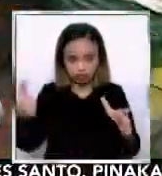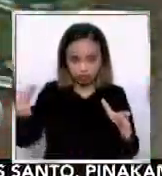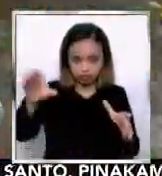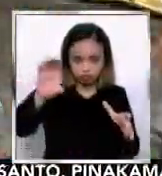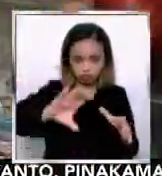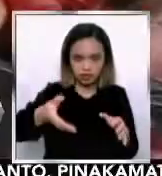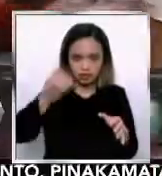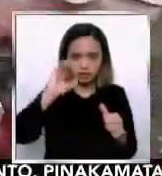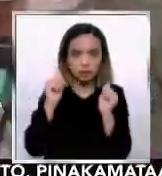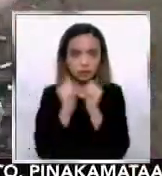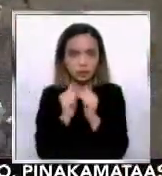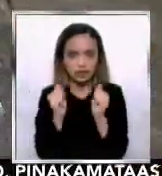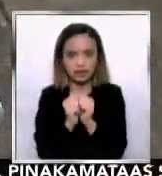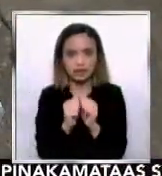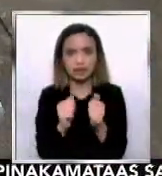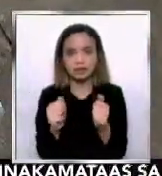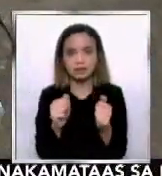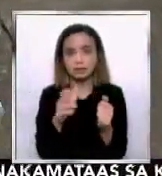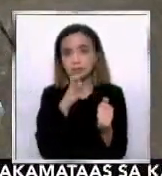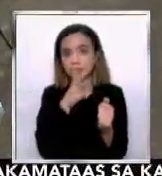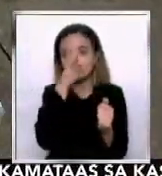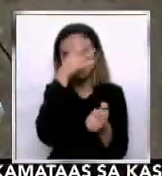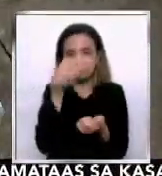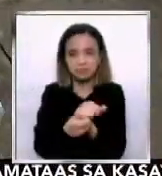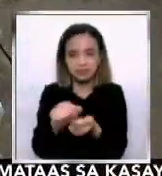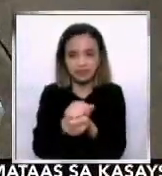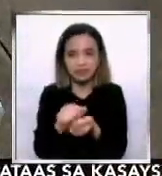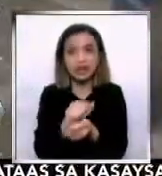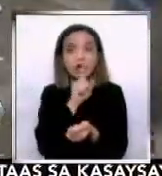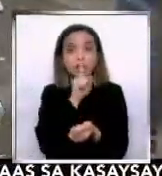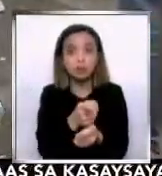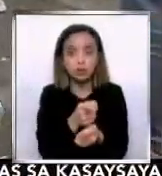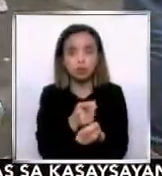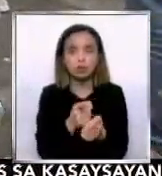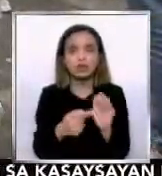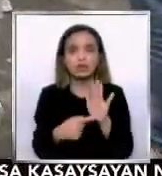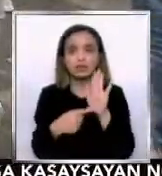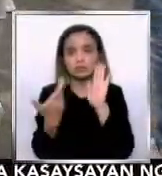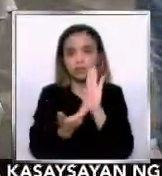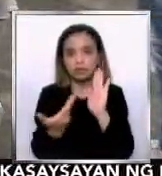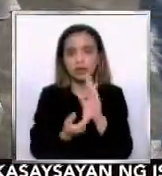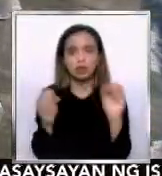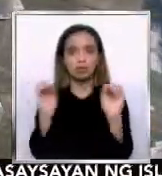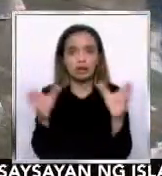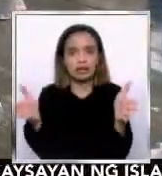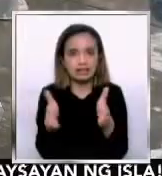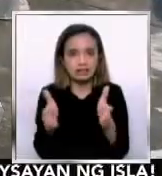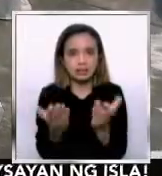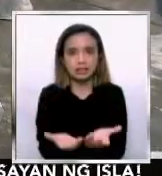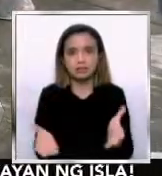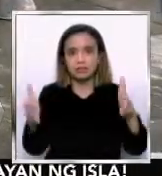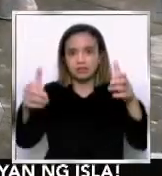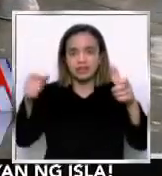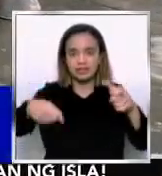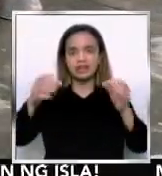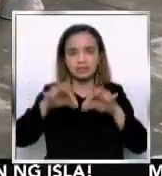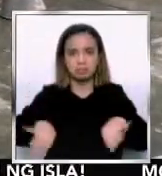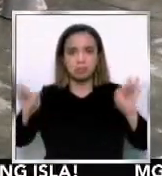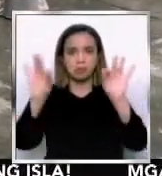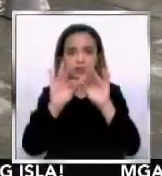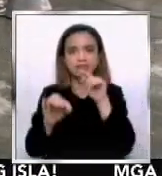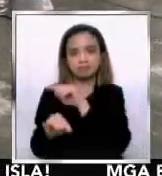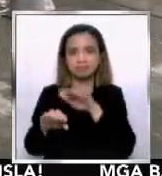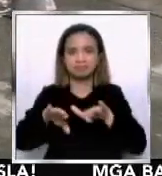nilang naglalaba. Patunay lang na walang batsyang maliit basta't may imahinasyon at tubig. Mab Gonzalez,